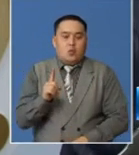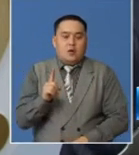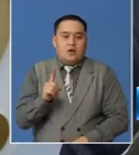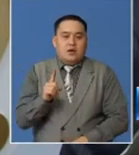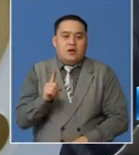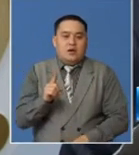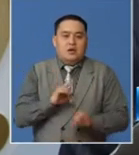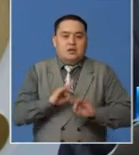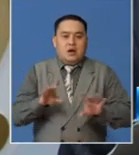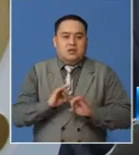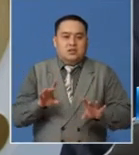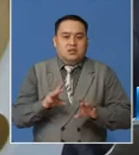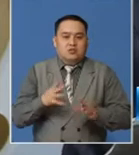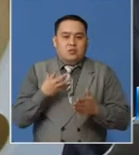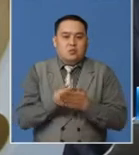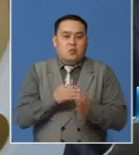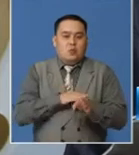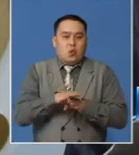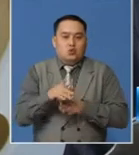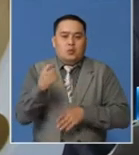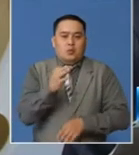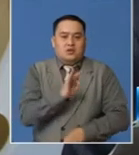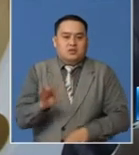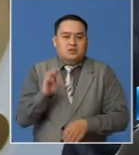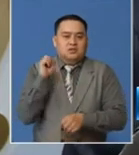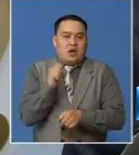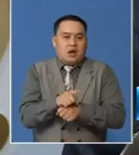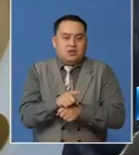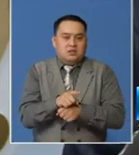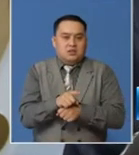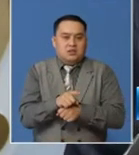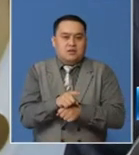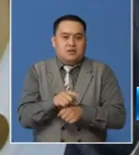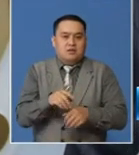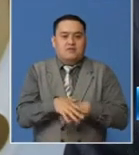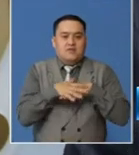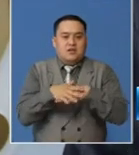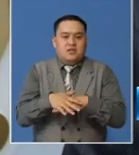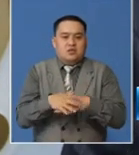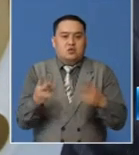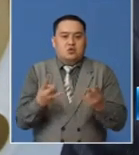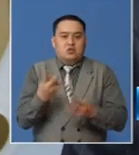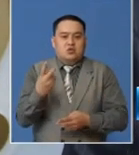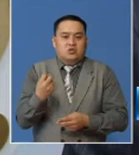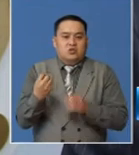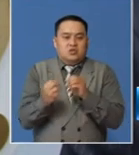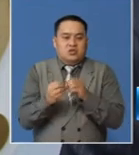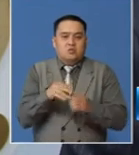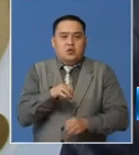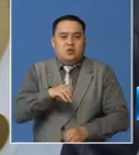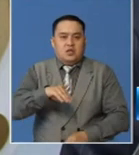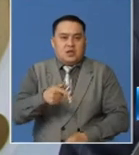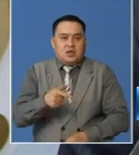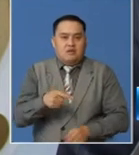я, как еще раз сказал, освоить полностью 100% заказ по выделению субсидий, необходимо 410 миллионов тенге.